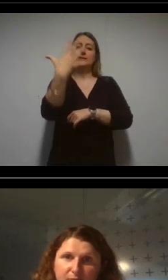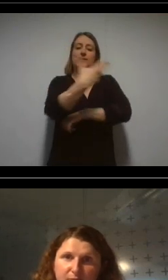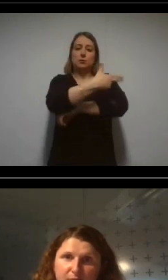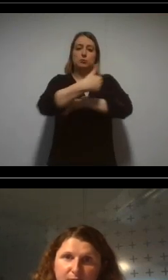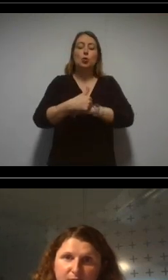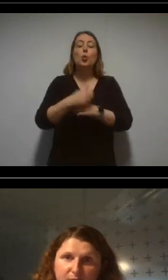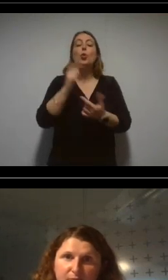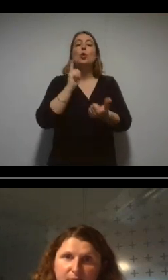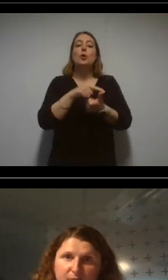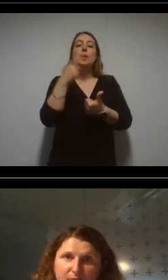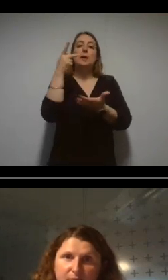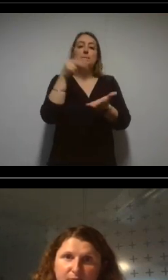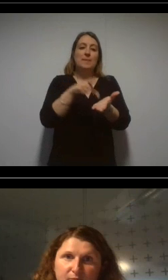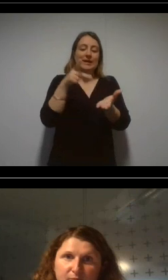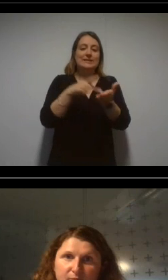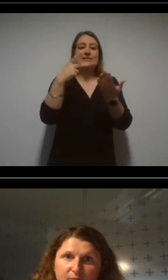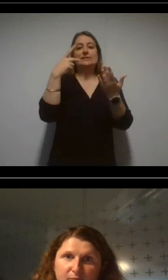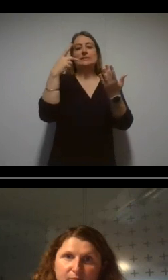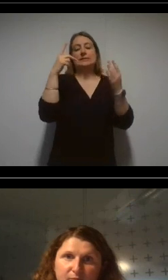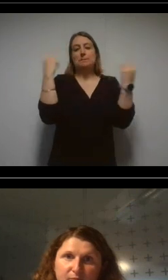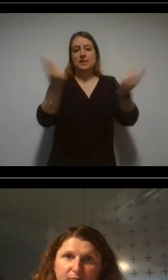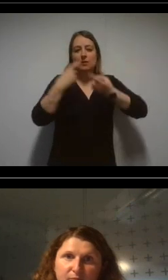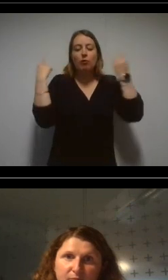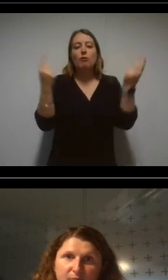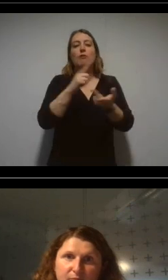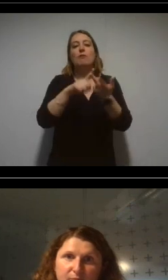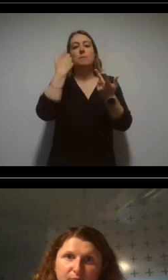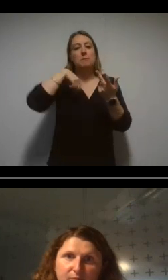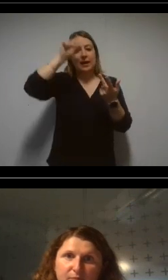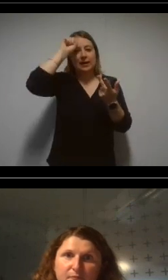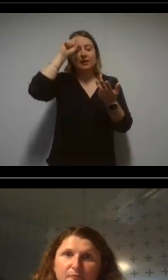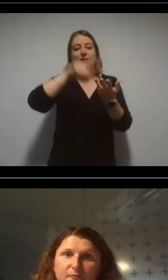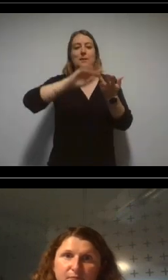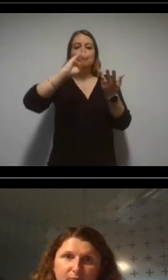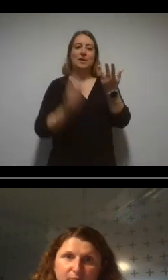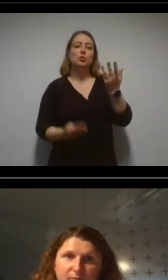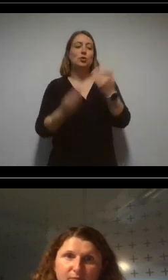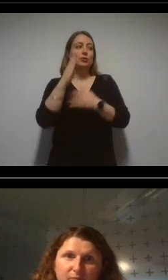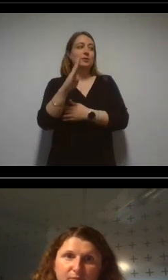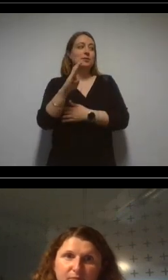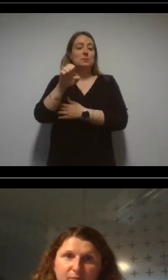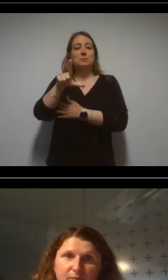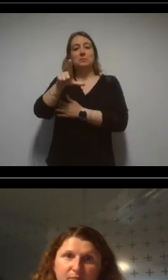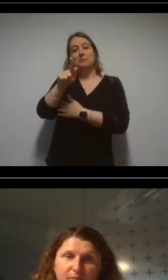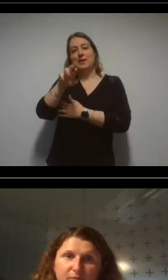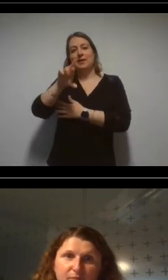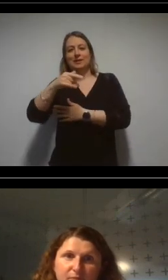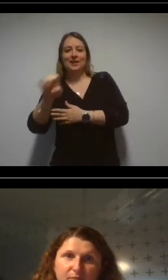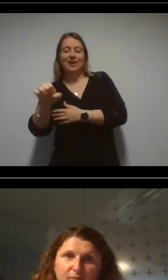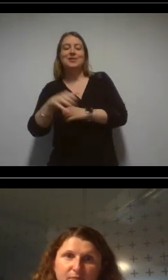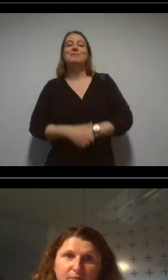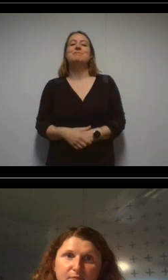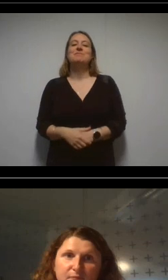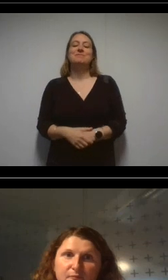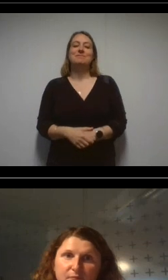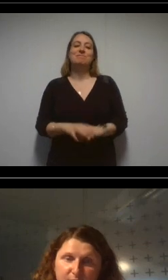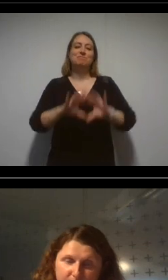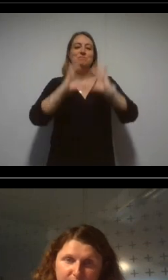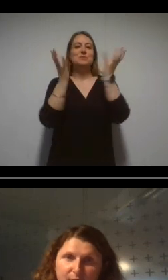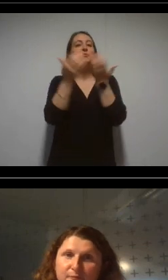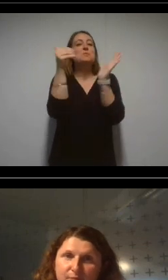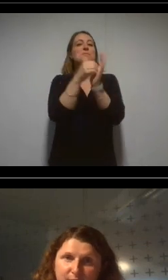Milan, à Berlin, à Barcelone et à Belgrade. On est à ce jour plus de 1 400 collaborateurs,